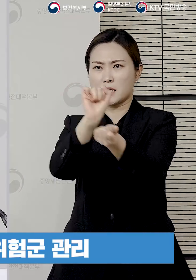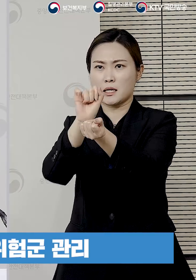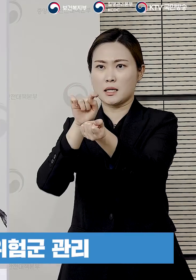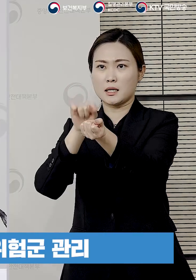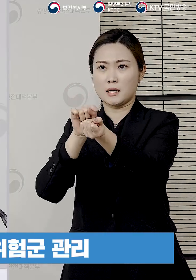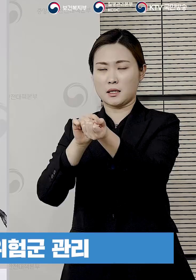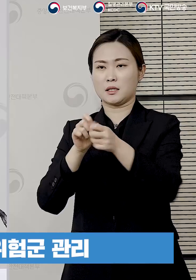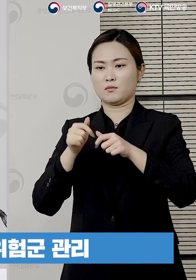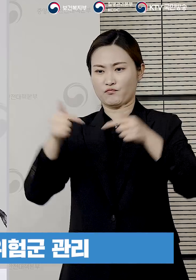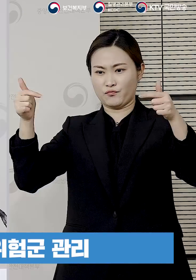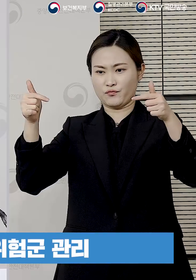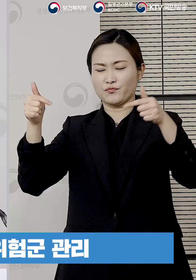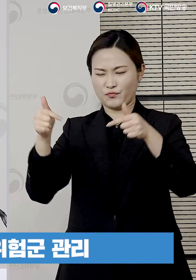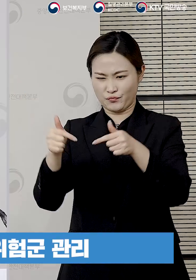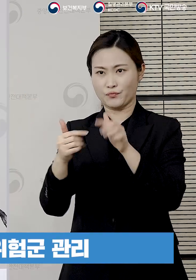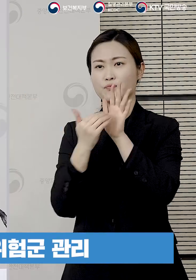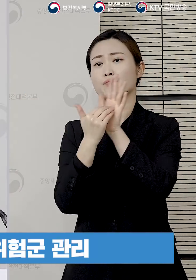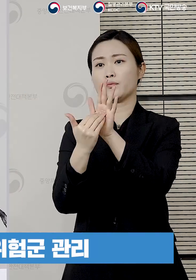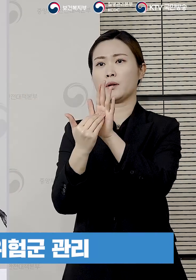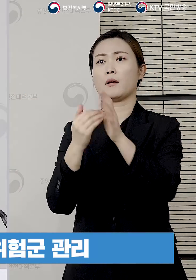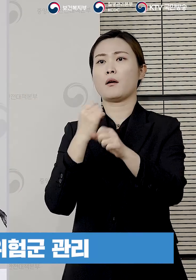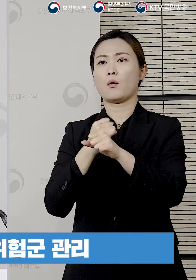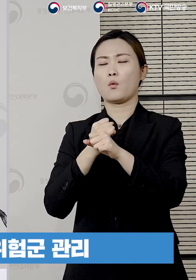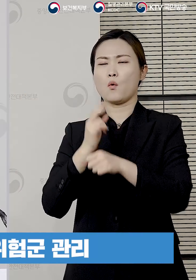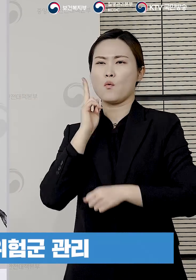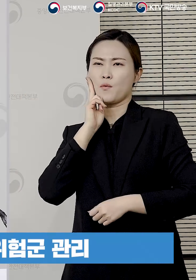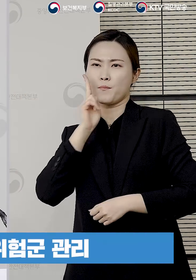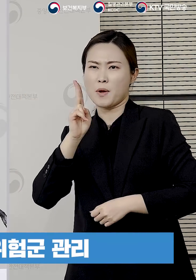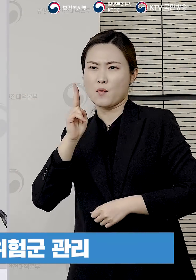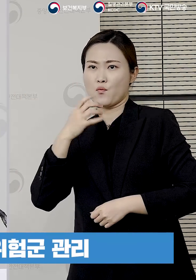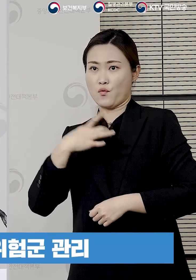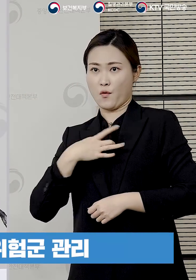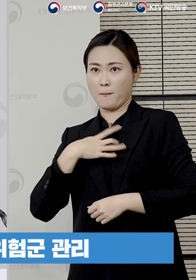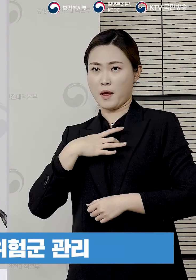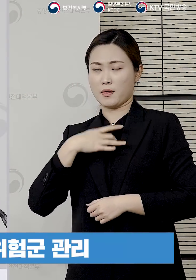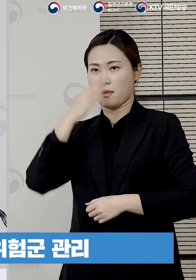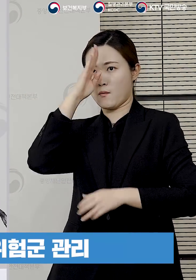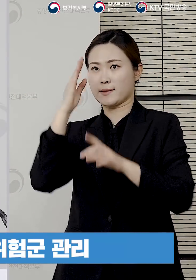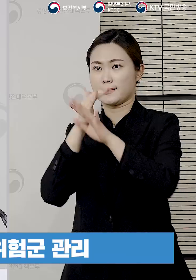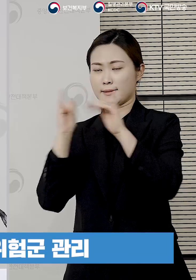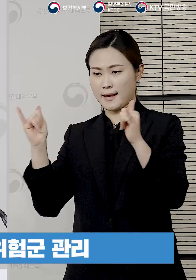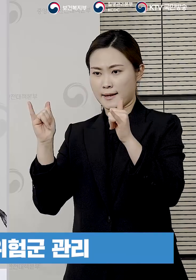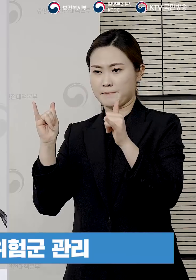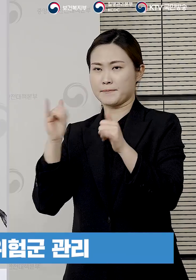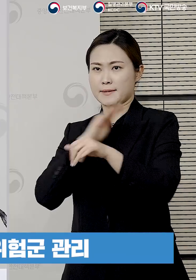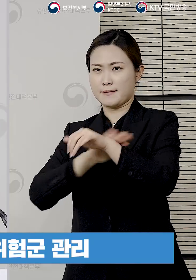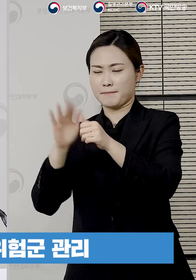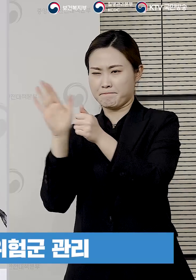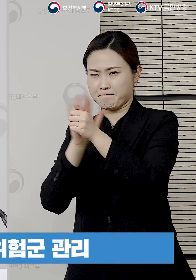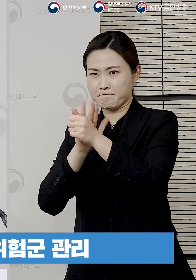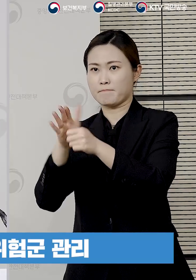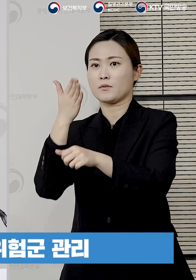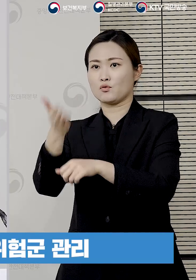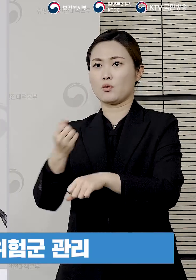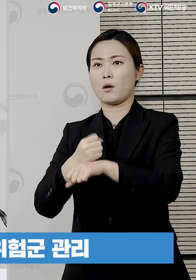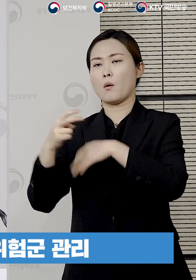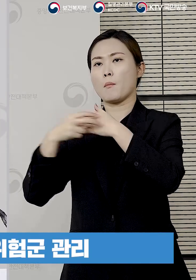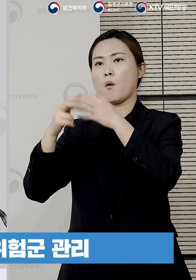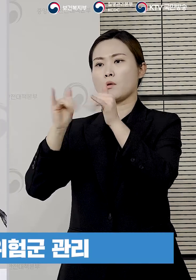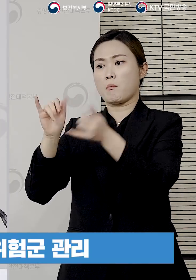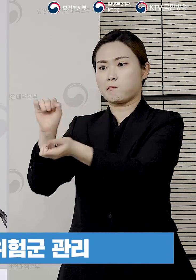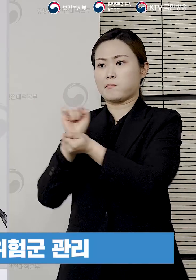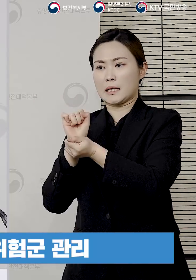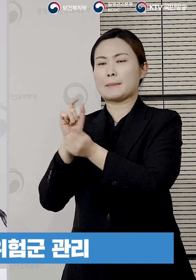전염이 가능한 감염병의 확산을 저지하면서도 고위험 환자를 제대로 돌보고 의료진의 감염을 막는 것이